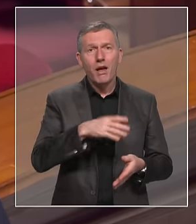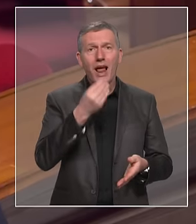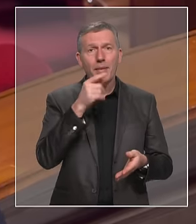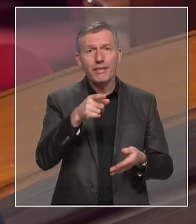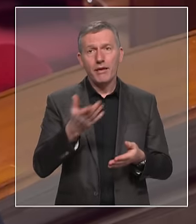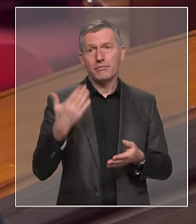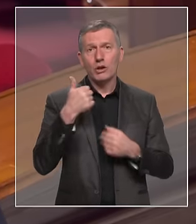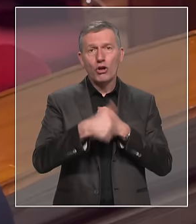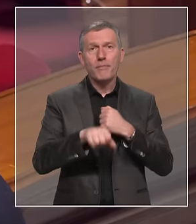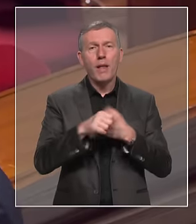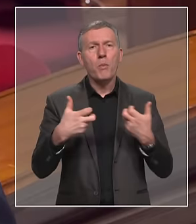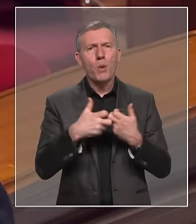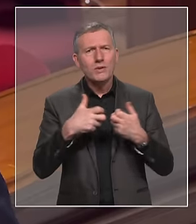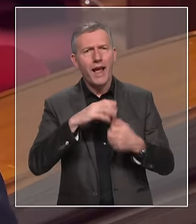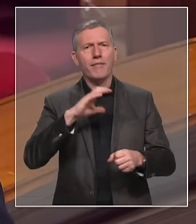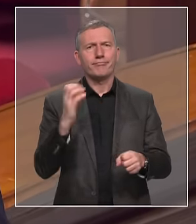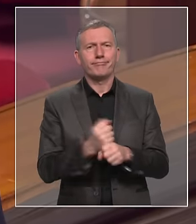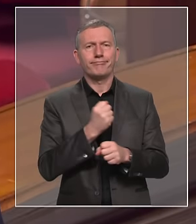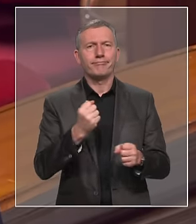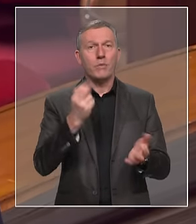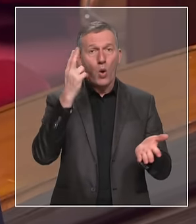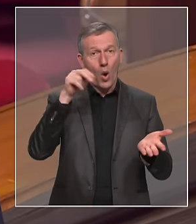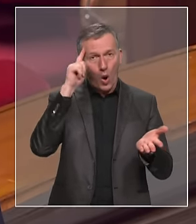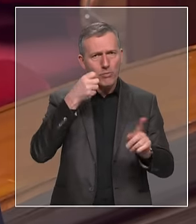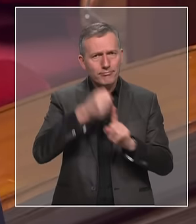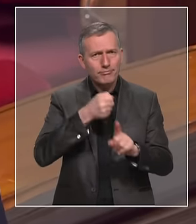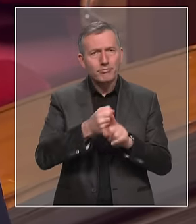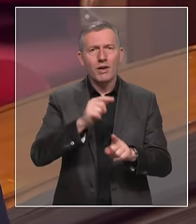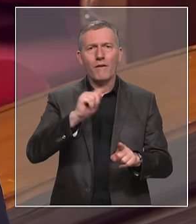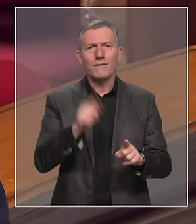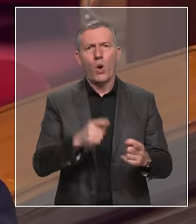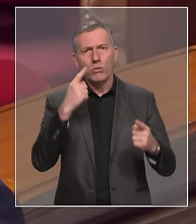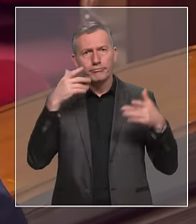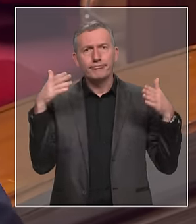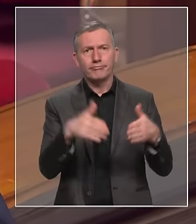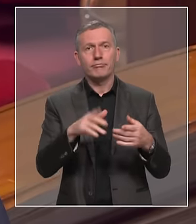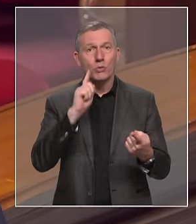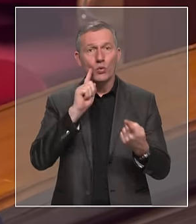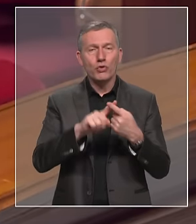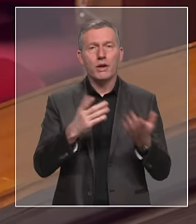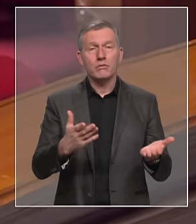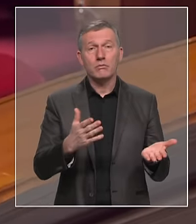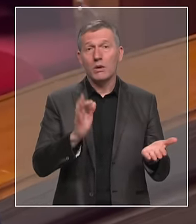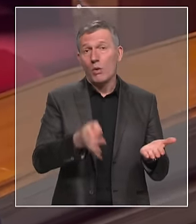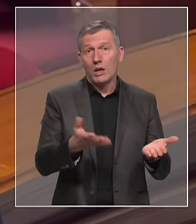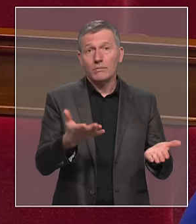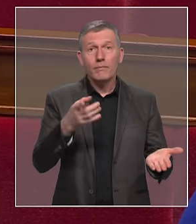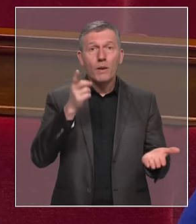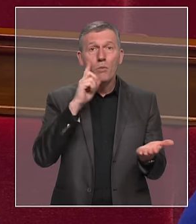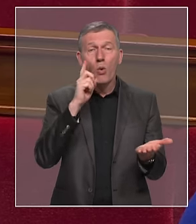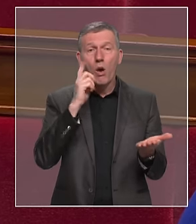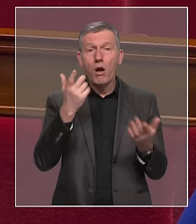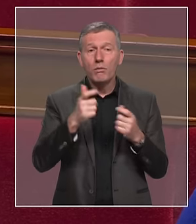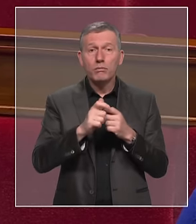la semaine dernière sur ce sujet-là. C'est bien au niveau européen qu'il faut se battre sur ce sujet-là. Évidemment, puisque nous avons un